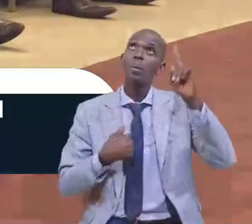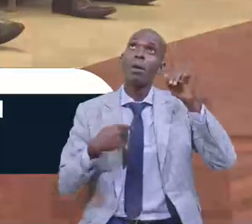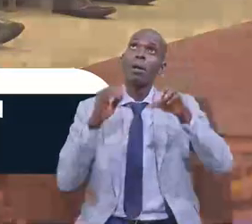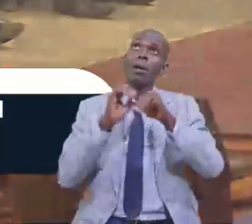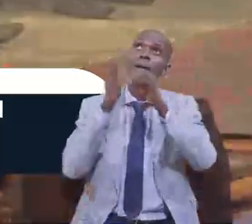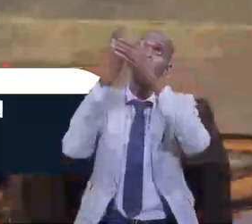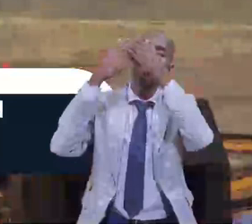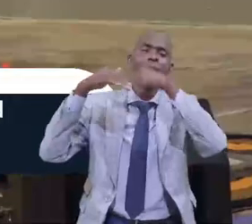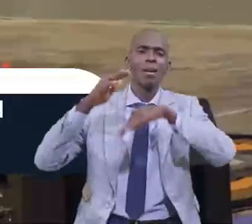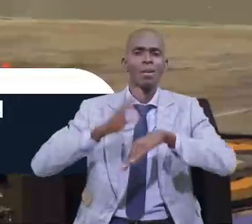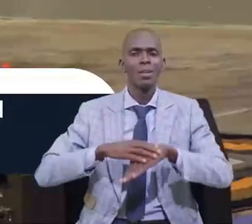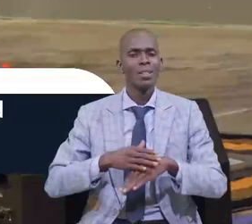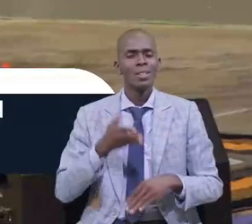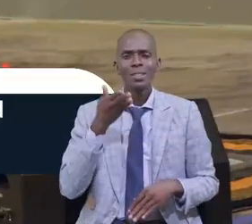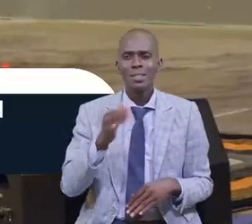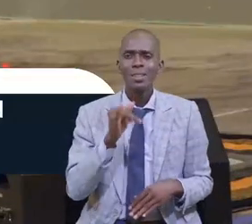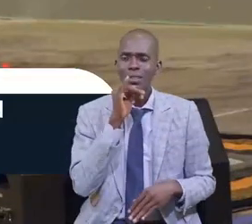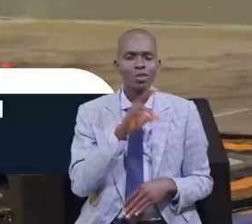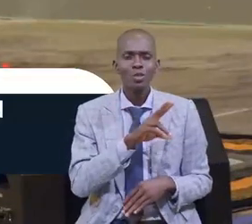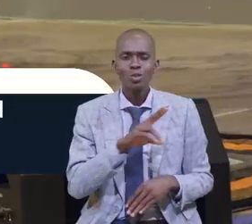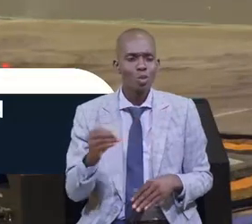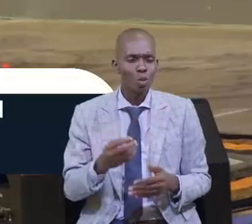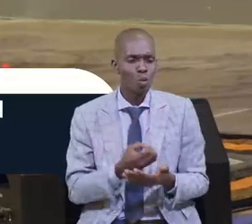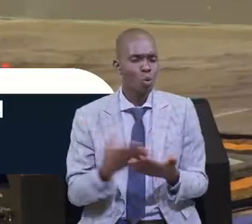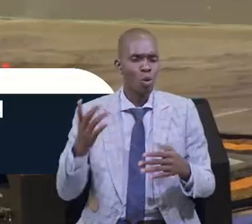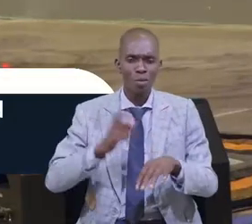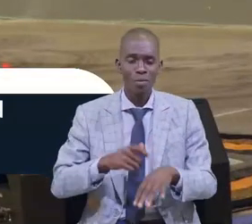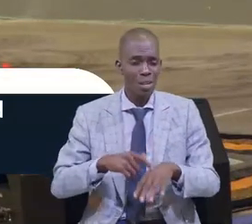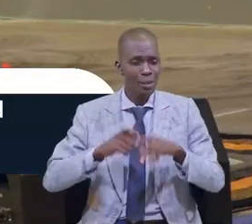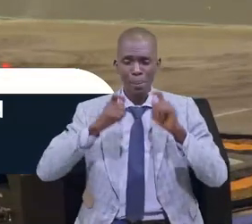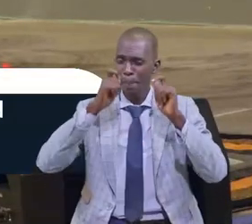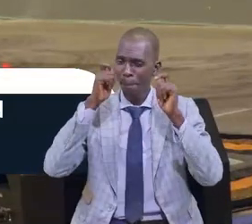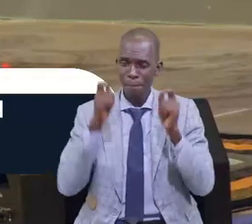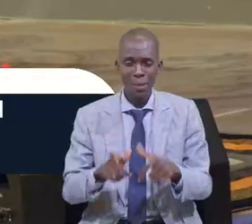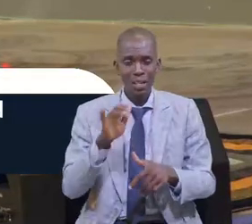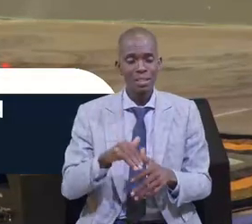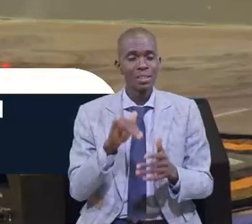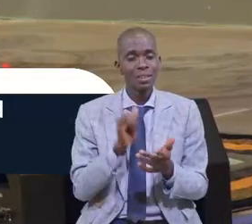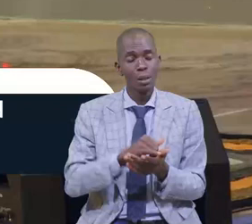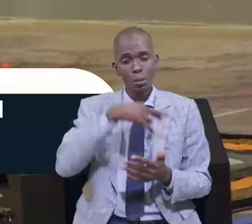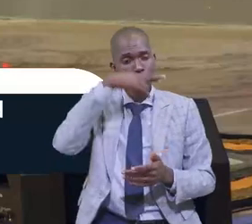le paradis. Il n'y a pas d'intervalle.